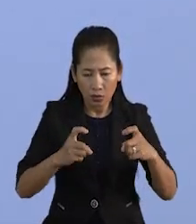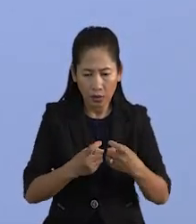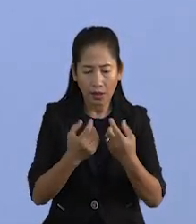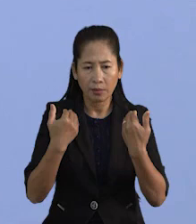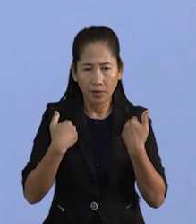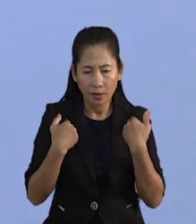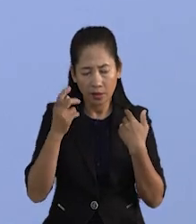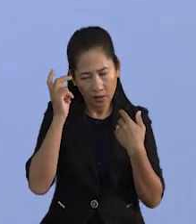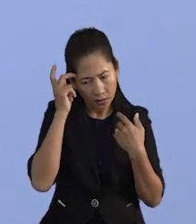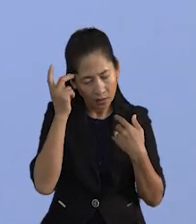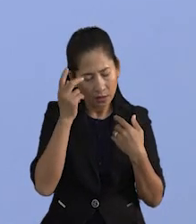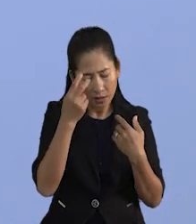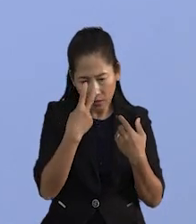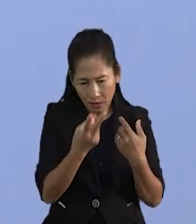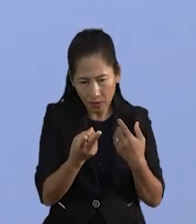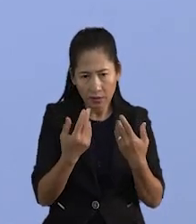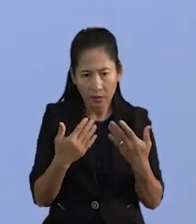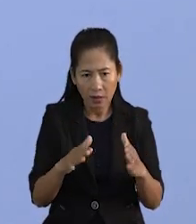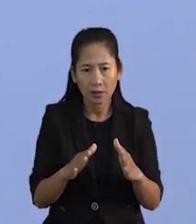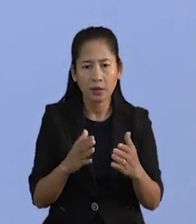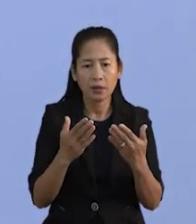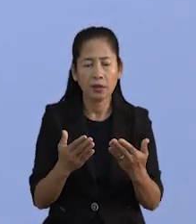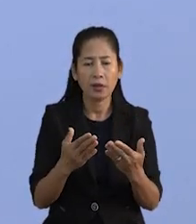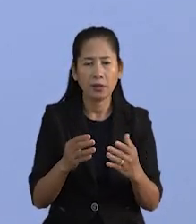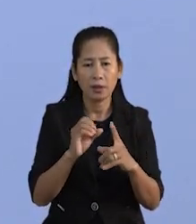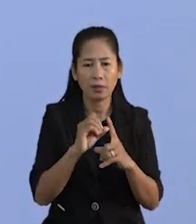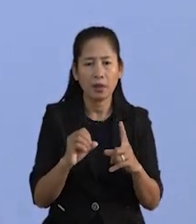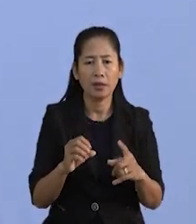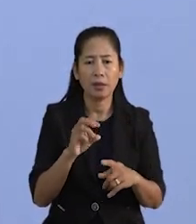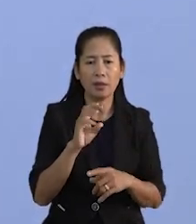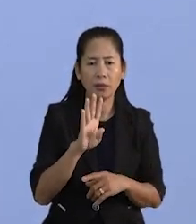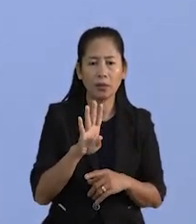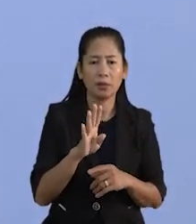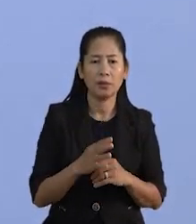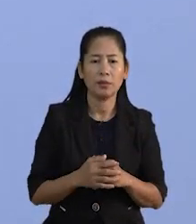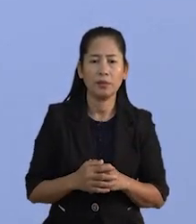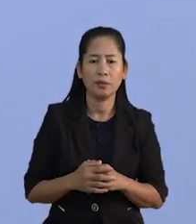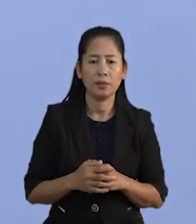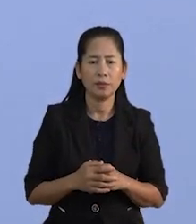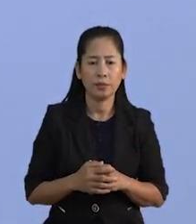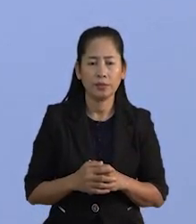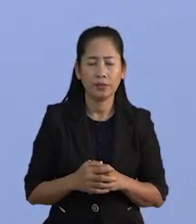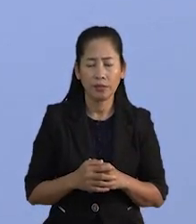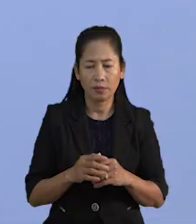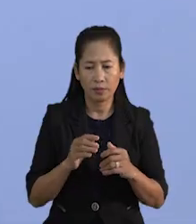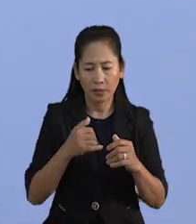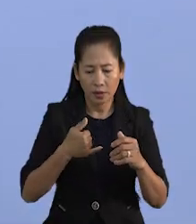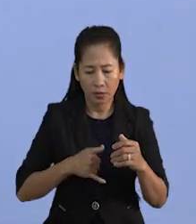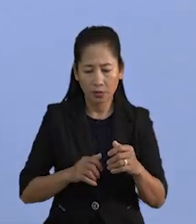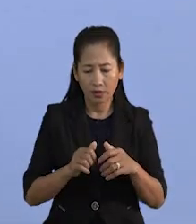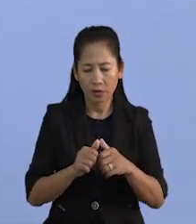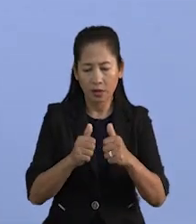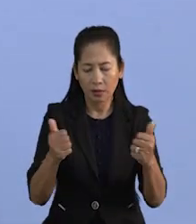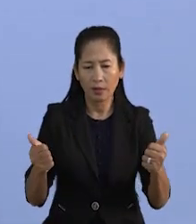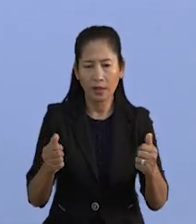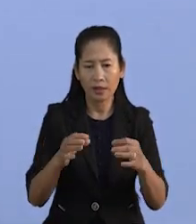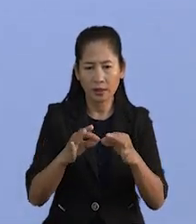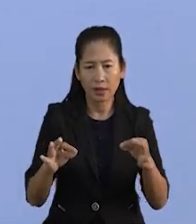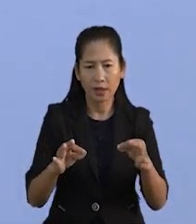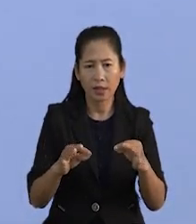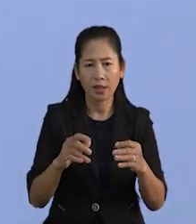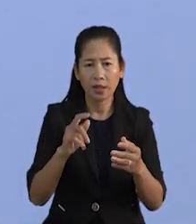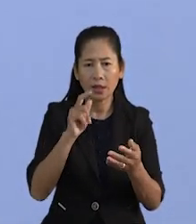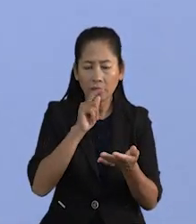ញ្ចឹងលោកគ្រូគិតថាកូនបានគិតឃើញណាអញ្ចឹងនេះគឺជាលបាស់ទី4ពេលណាកូនដើរបែកឆ្ងាយពីគ្នាមេមា